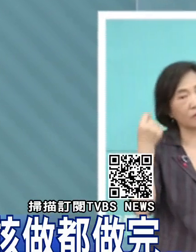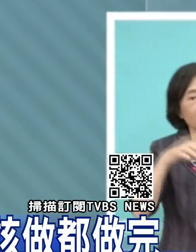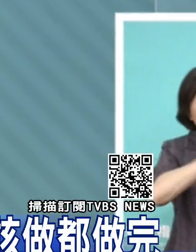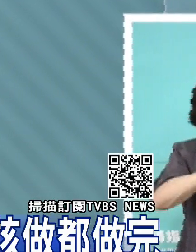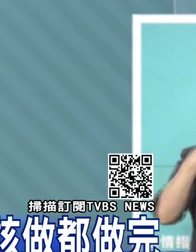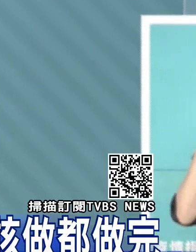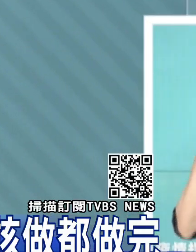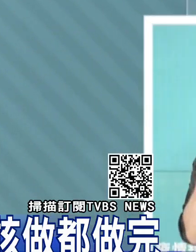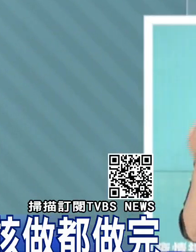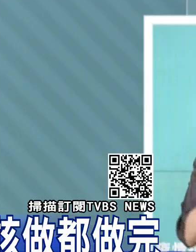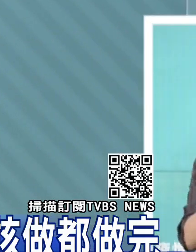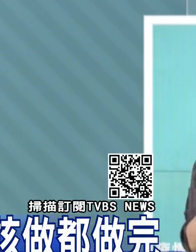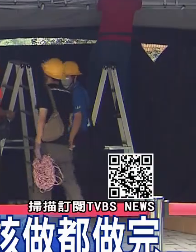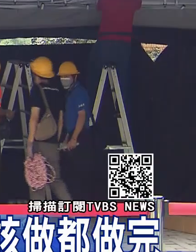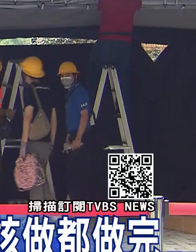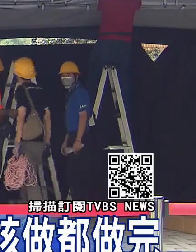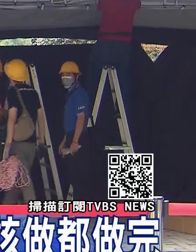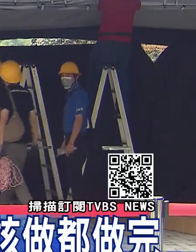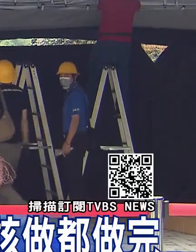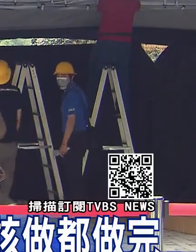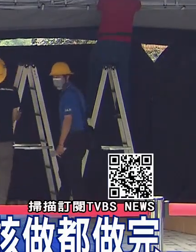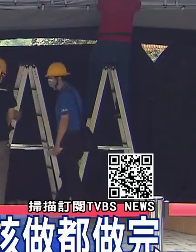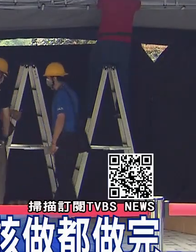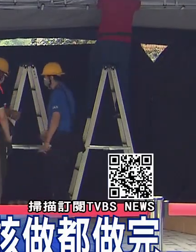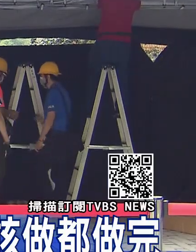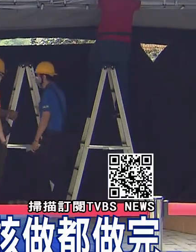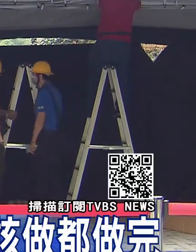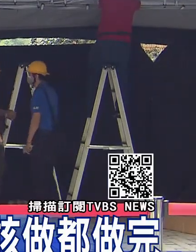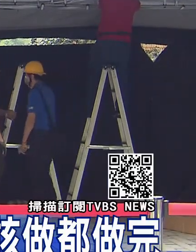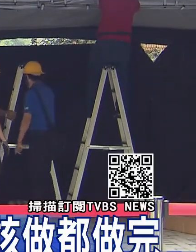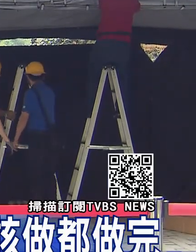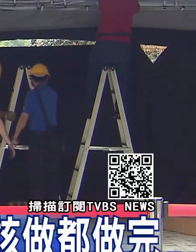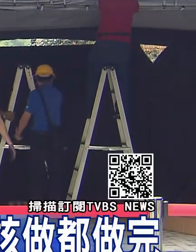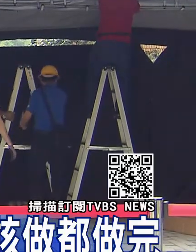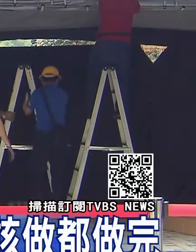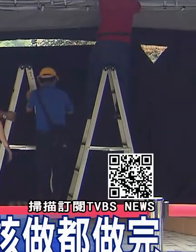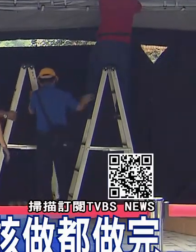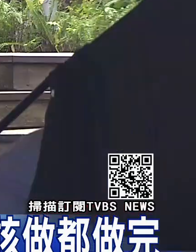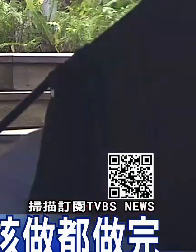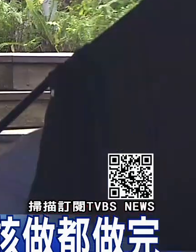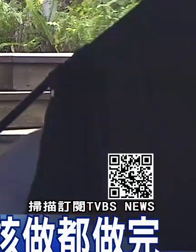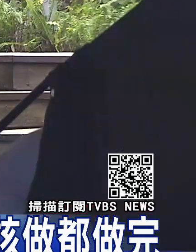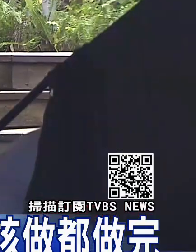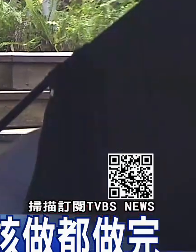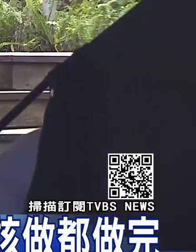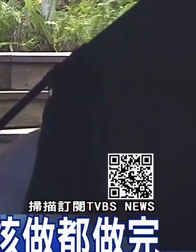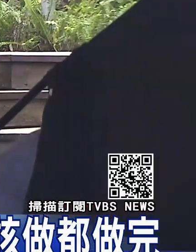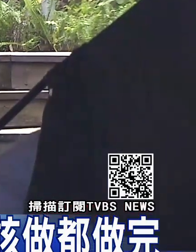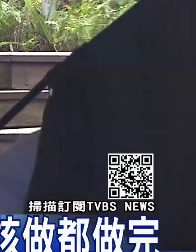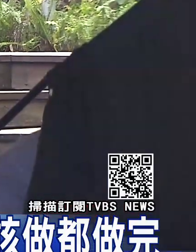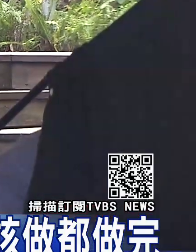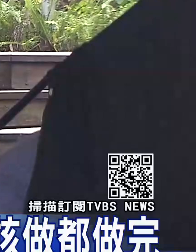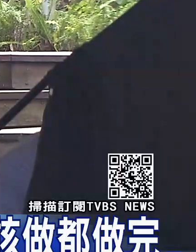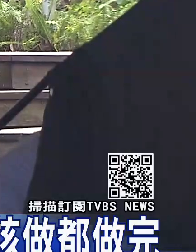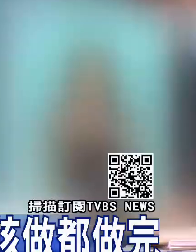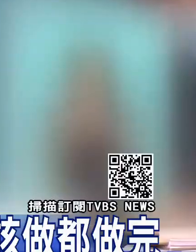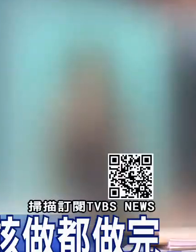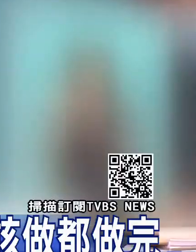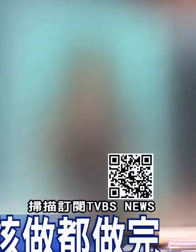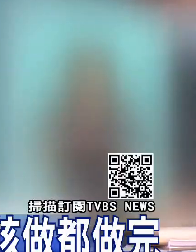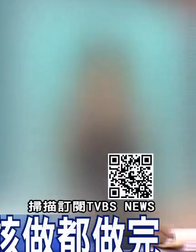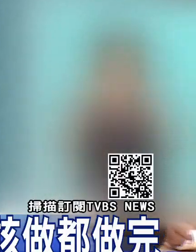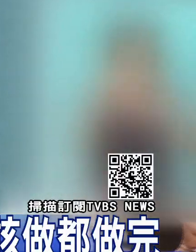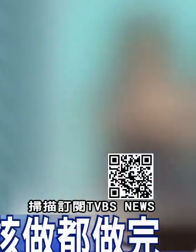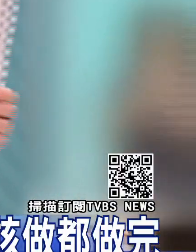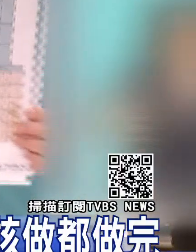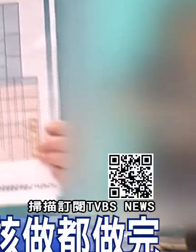不好答的由副市长黄珊珊回应，虽然感谢中央关心，话语中不免飘出酸味，但要怎么证明有掌握，